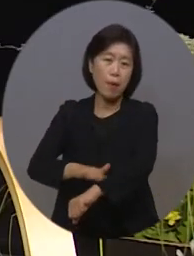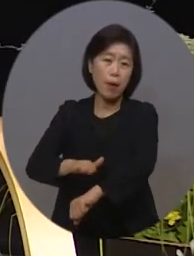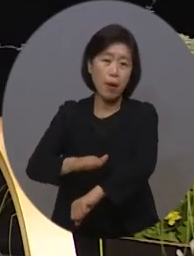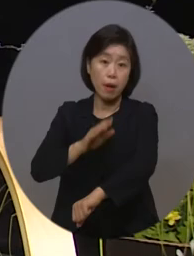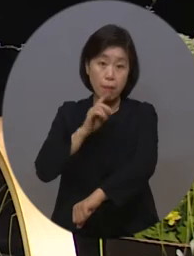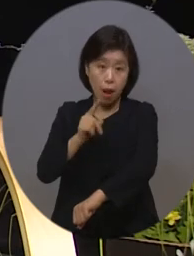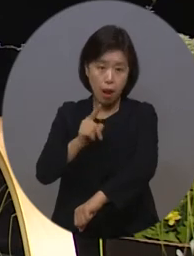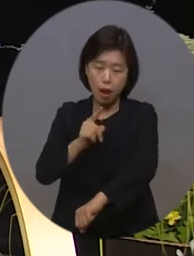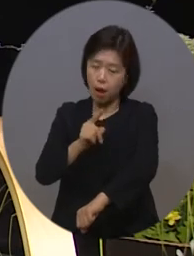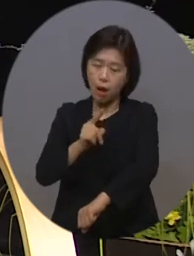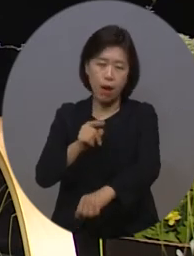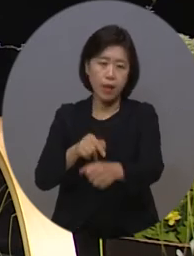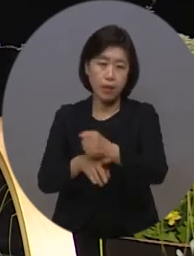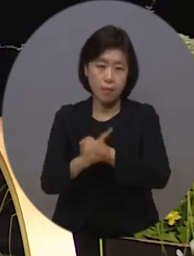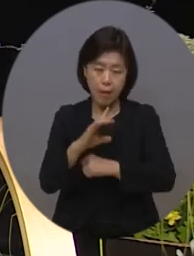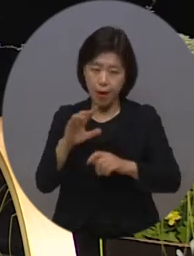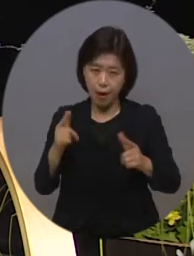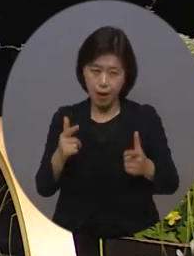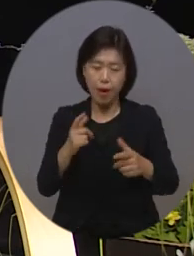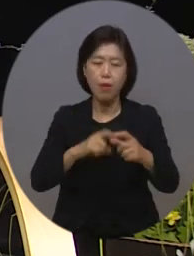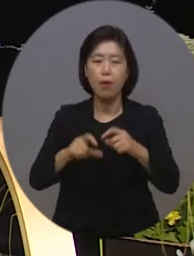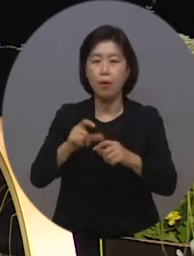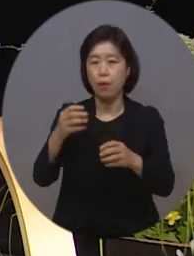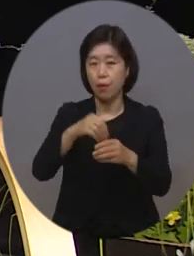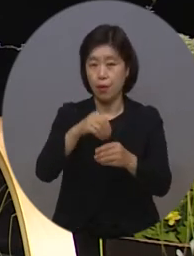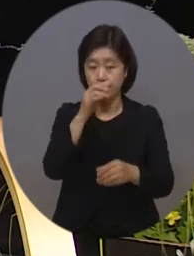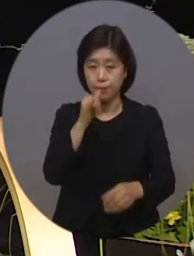연에서 알 수 있습니다.